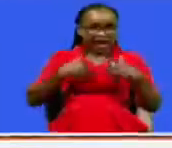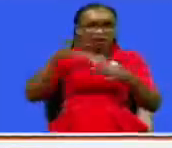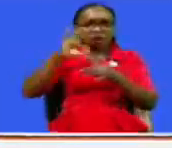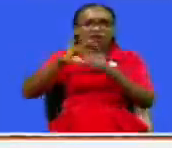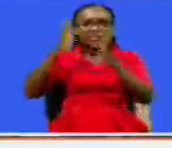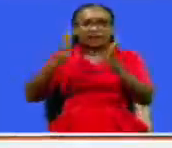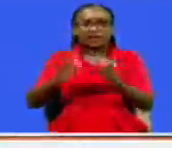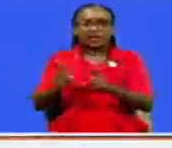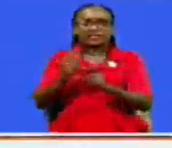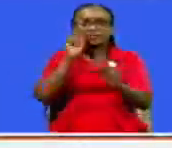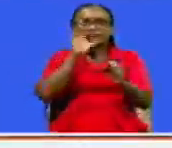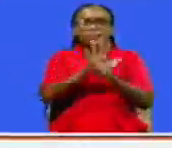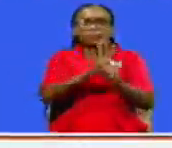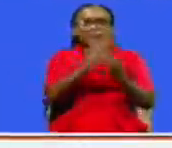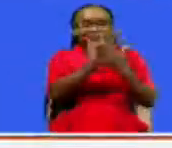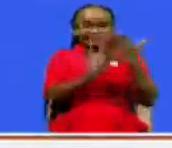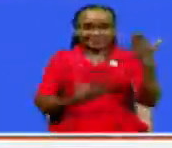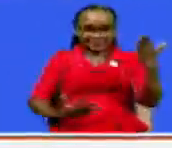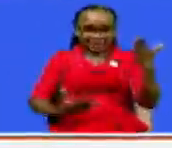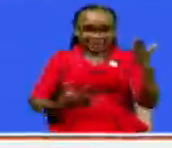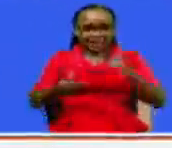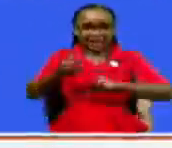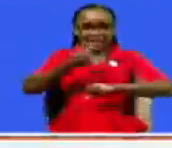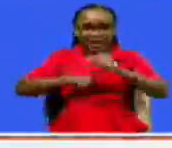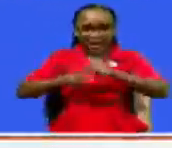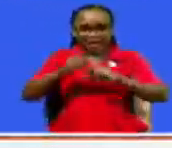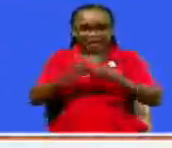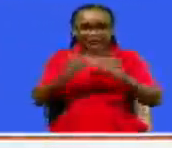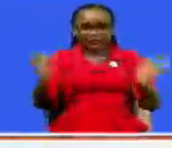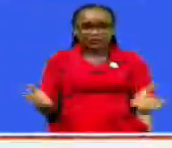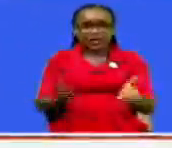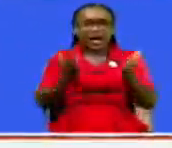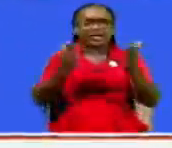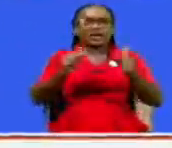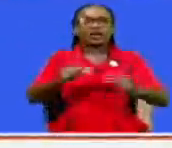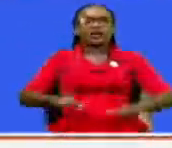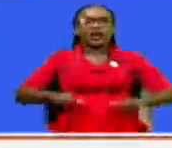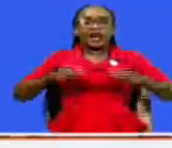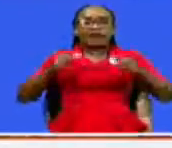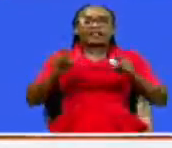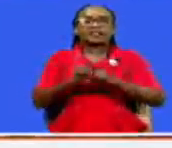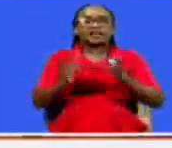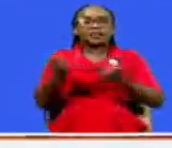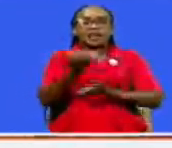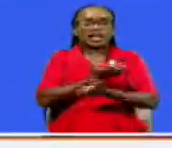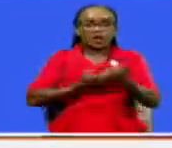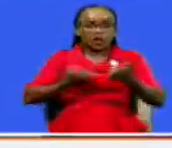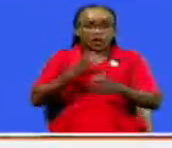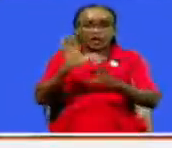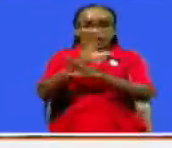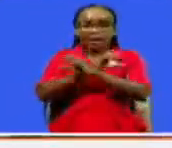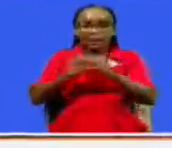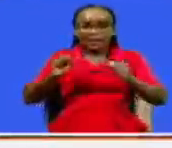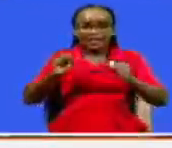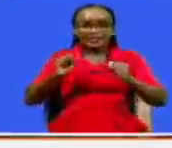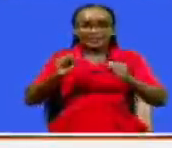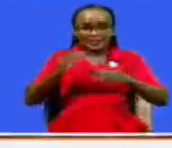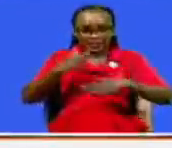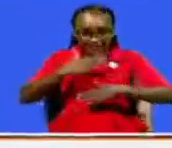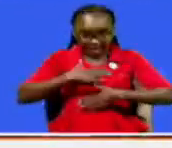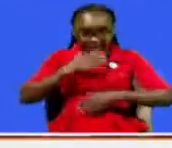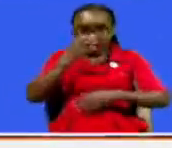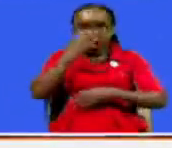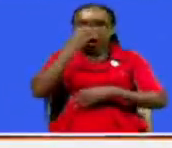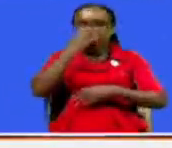kura na ahadi chungu nzima, haswa zile za uboreshaji hali yao ya kimaisha na kiuchumi, Rais William Samoei Arap